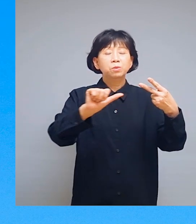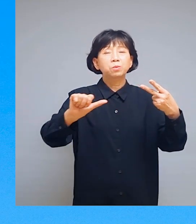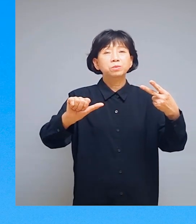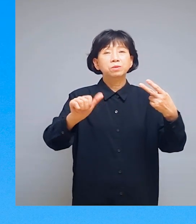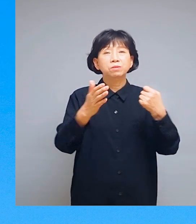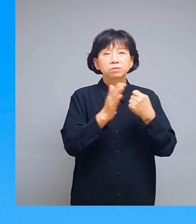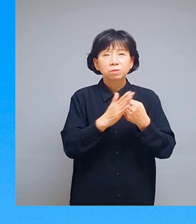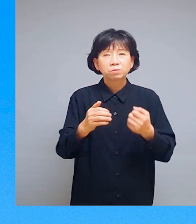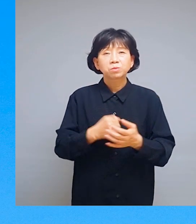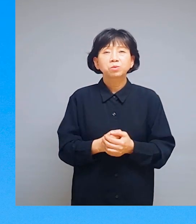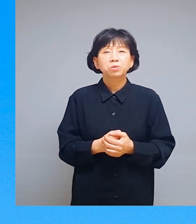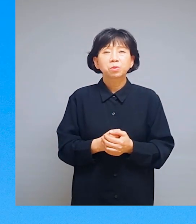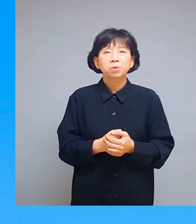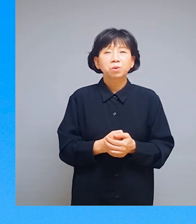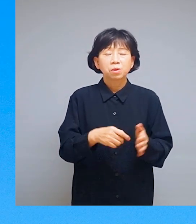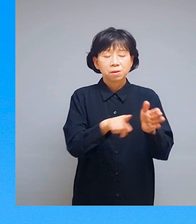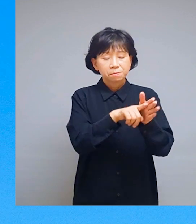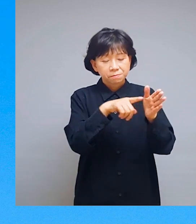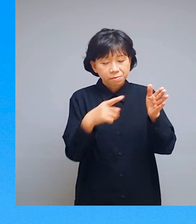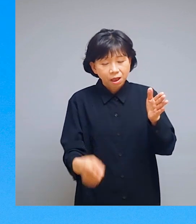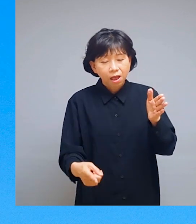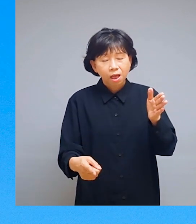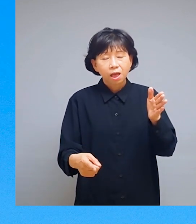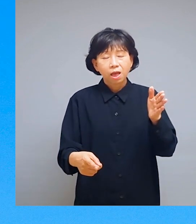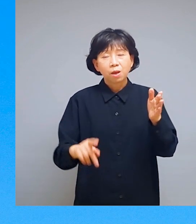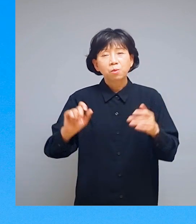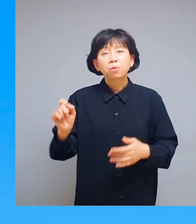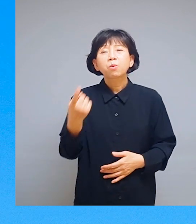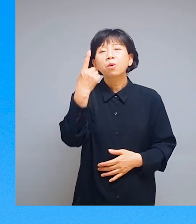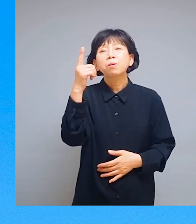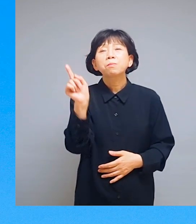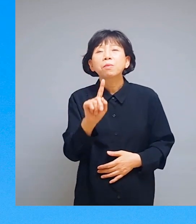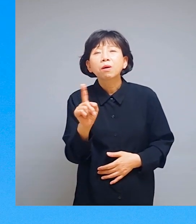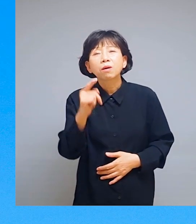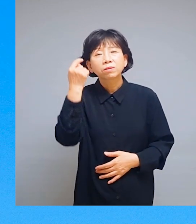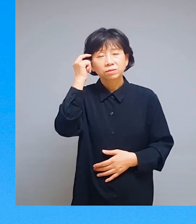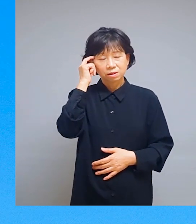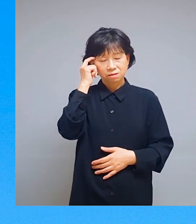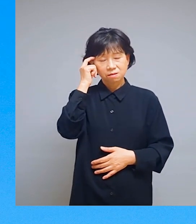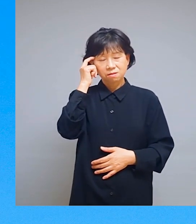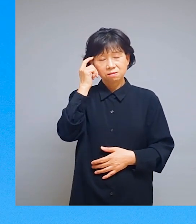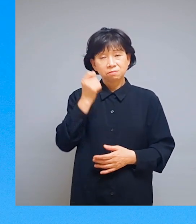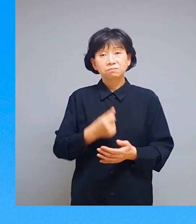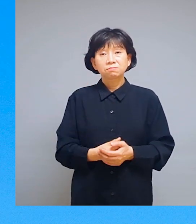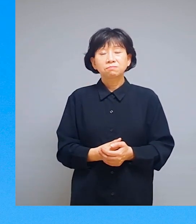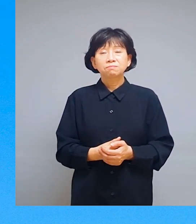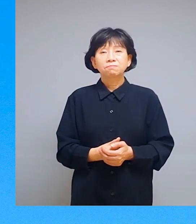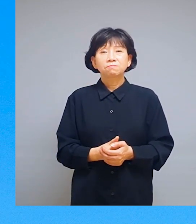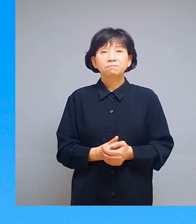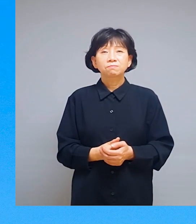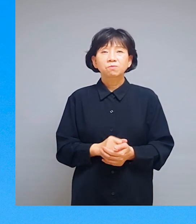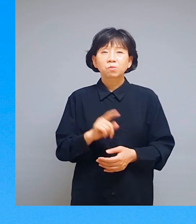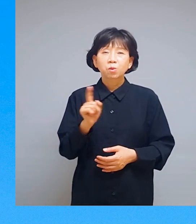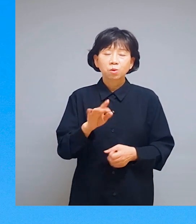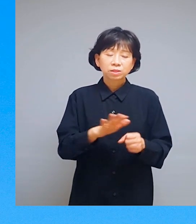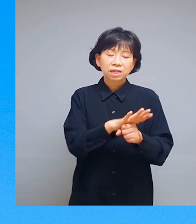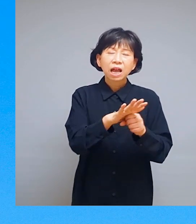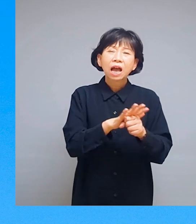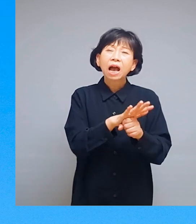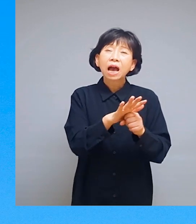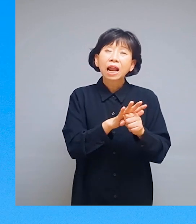그러므로 어디서 떨어졌는지를 생각하고 아멘. 여기서 떨어졌다라는 표현은요.